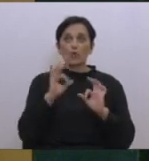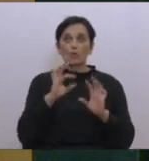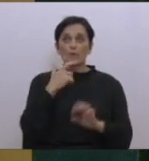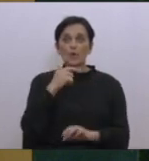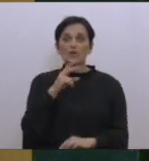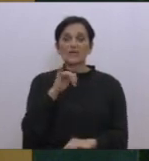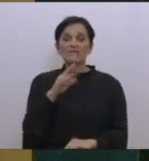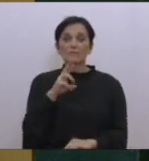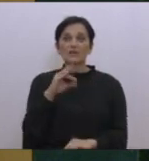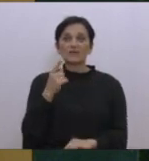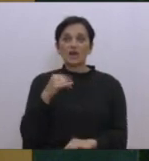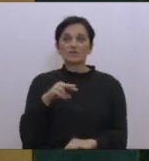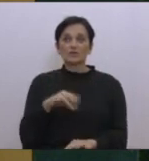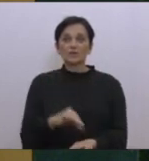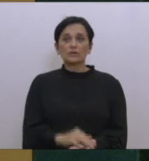დავით მათიკაშვილი.